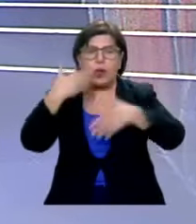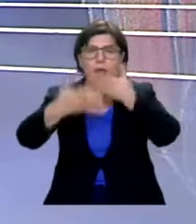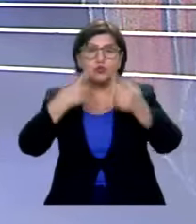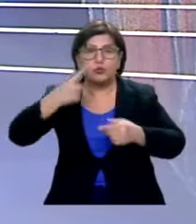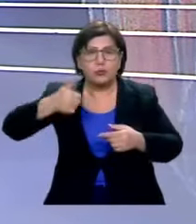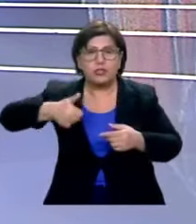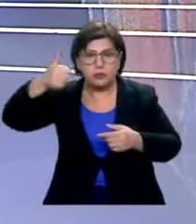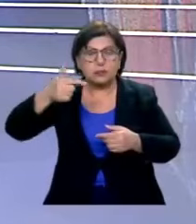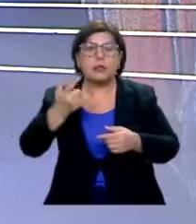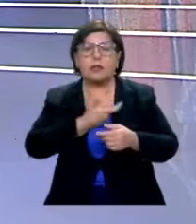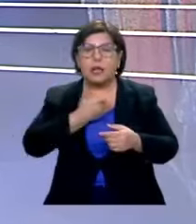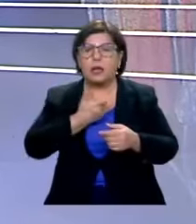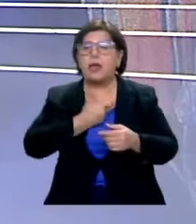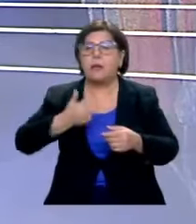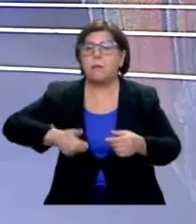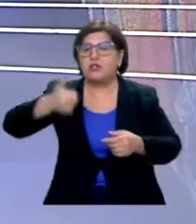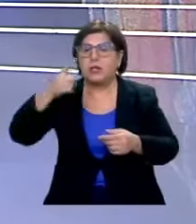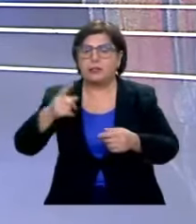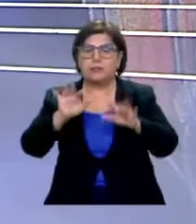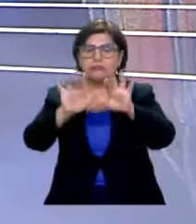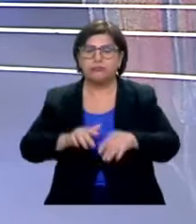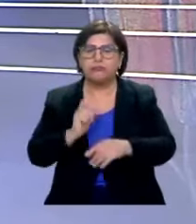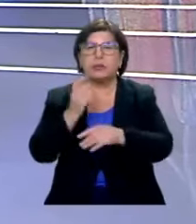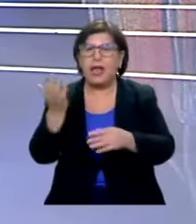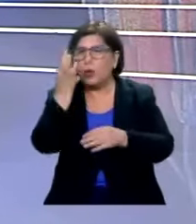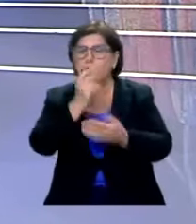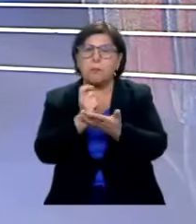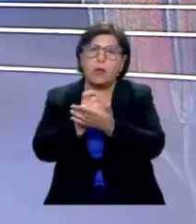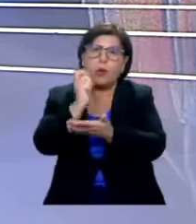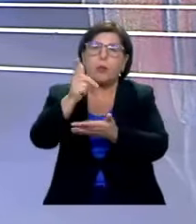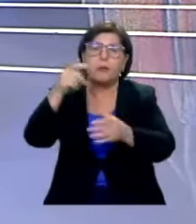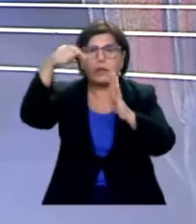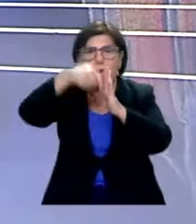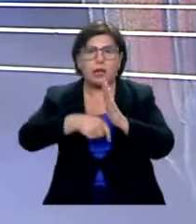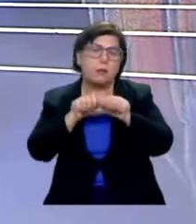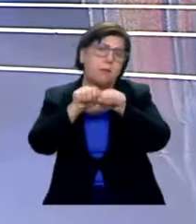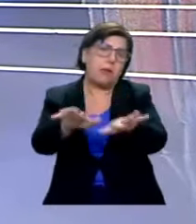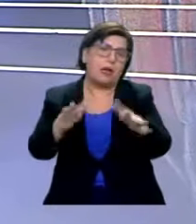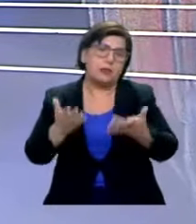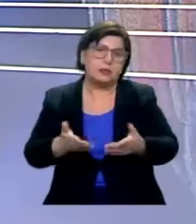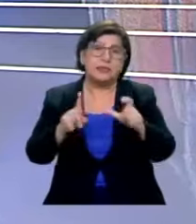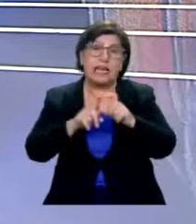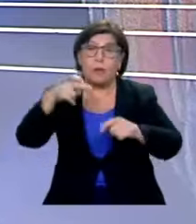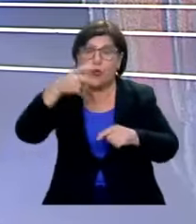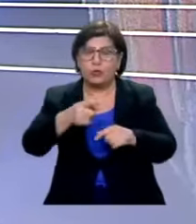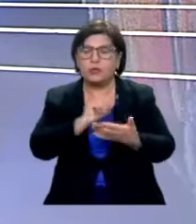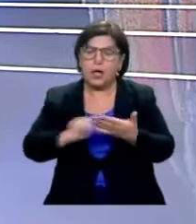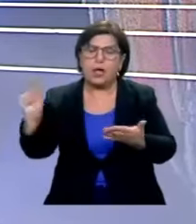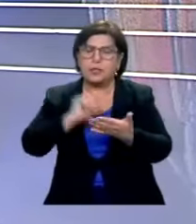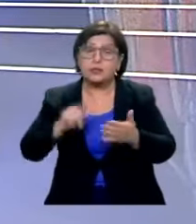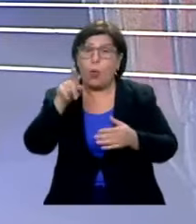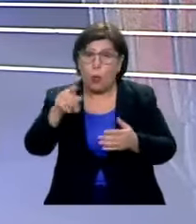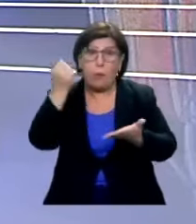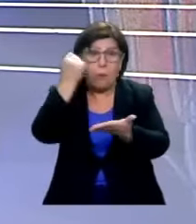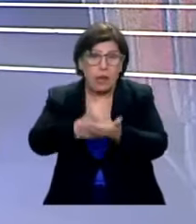Cumhurbaşkanı ve Adalet Bakanı'na yazdığı ama henüz göndermediği mektubun detaylarını da paylaştı. Dilan Polat yazdığı o